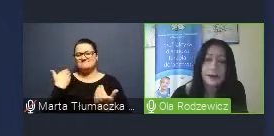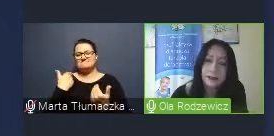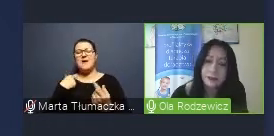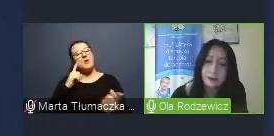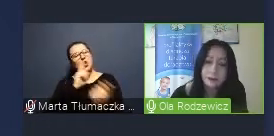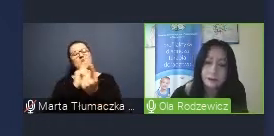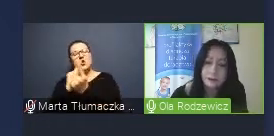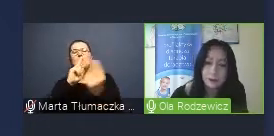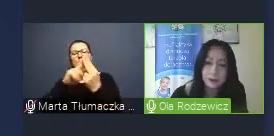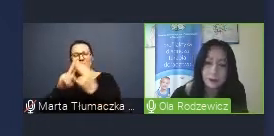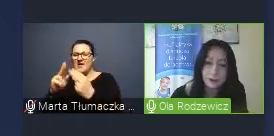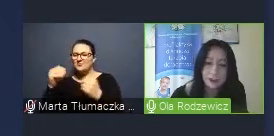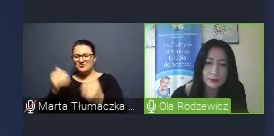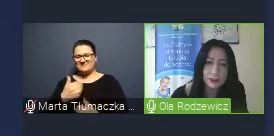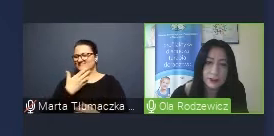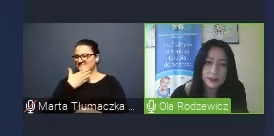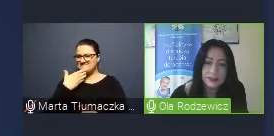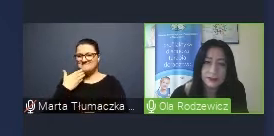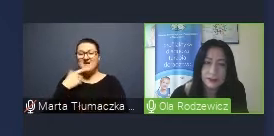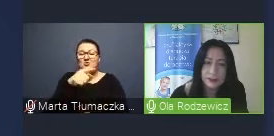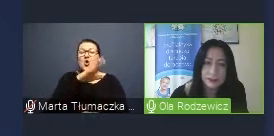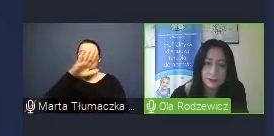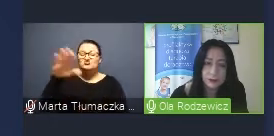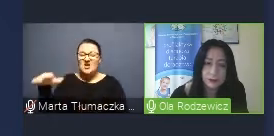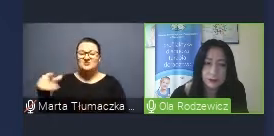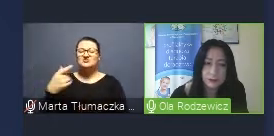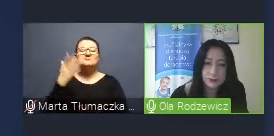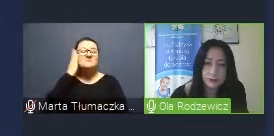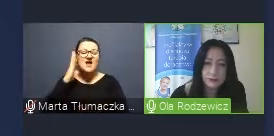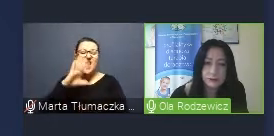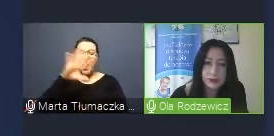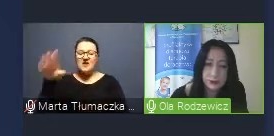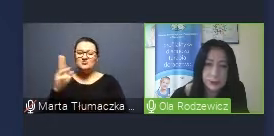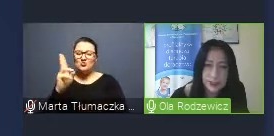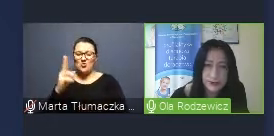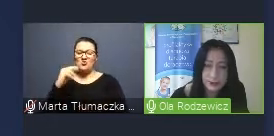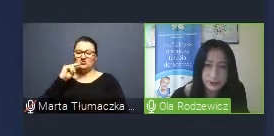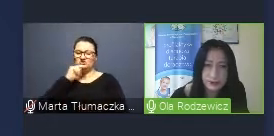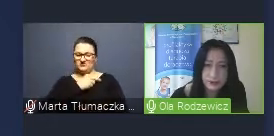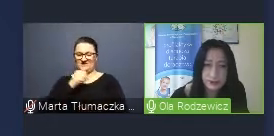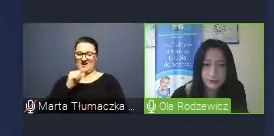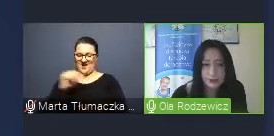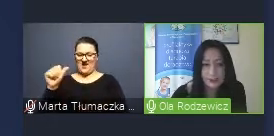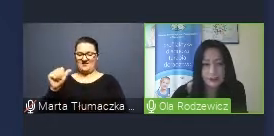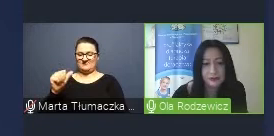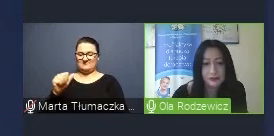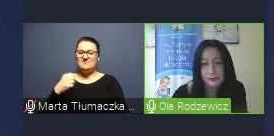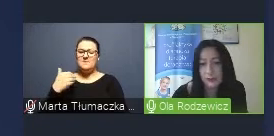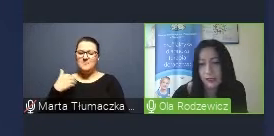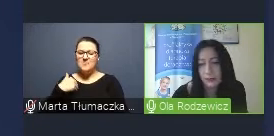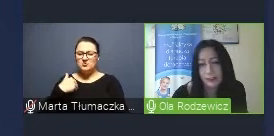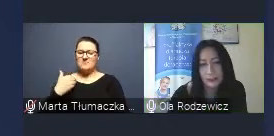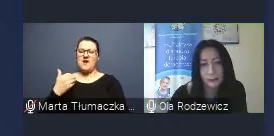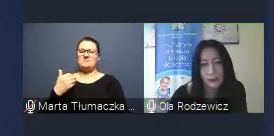prawda? Tylko to są dzieci, które mieszkają za drzwiami z kimś, kto je krzywdzi. I żebyśmy zawsze o tych dzieciach też pamiętali. Dzisiaj